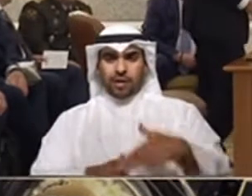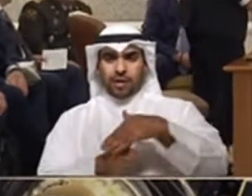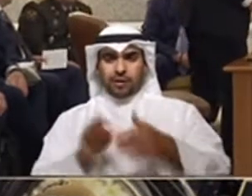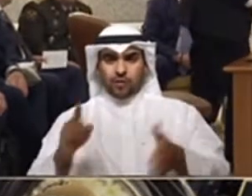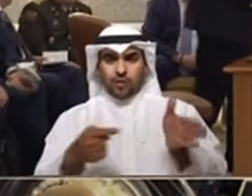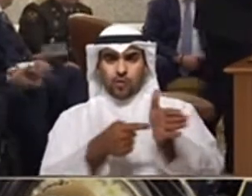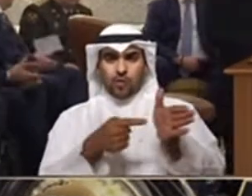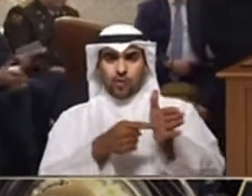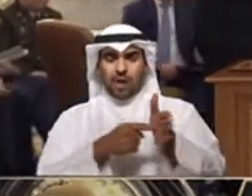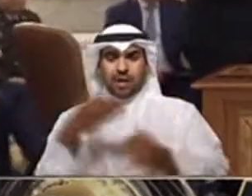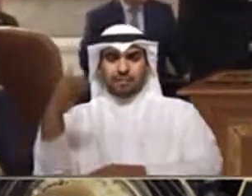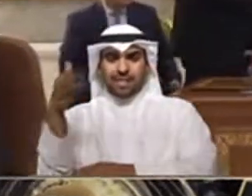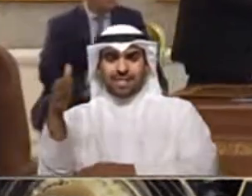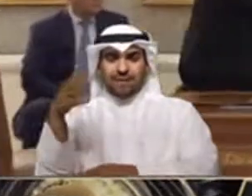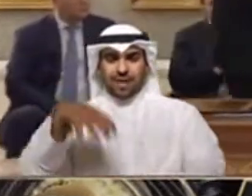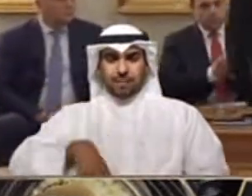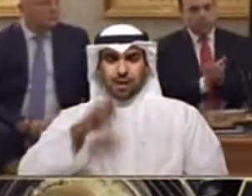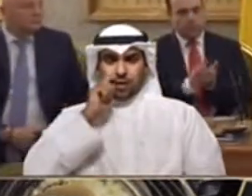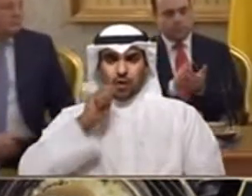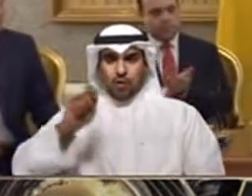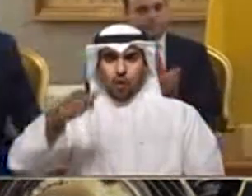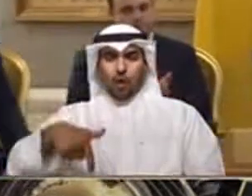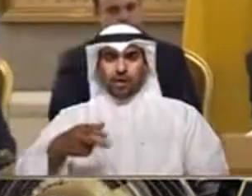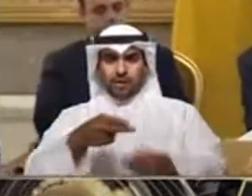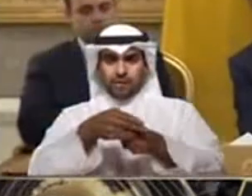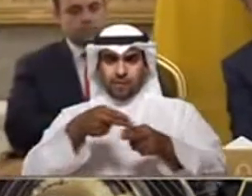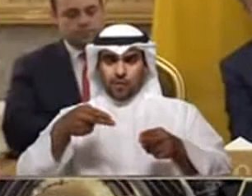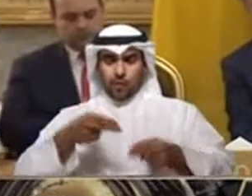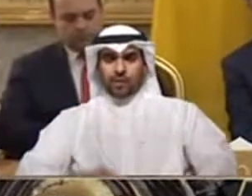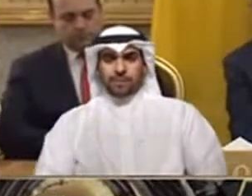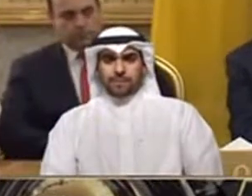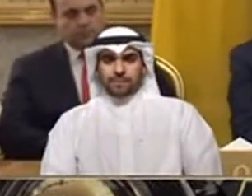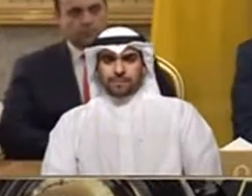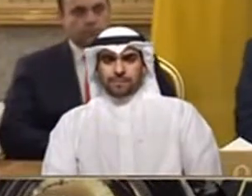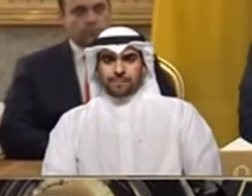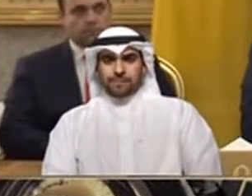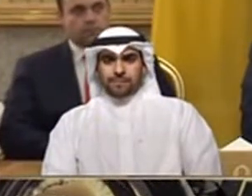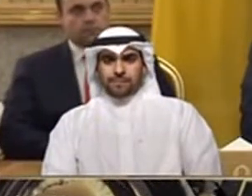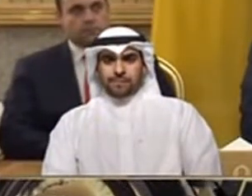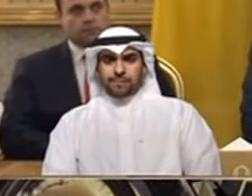المفوض فوق العادة سفير جمهورية أوكرانيا لدى دولة الكويت الدكتور فلاديمير توركاش.